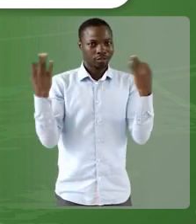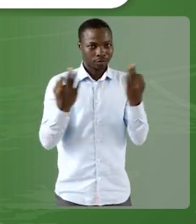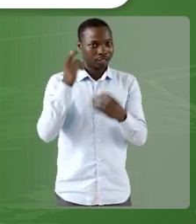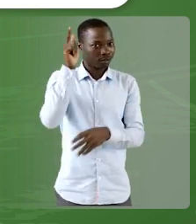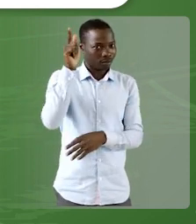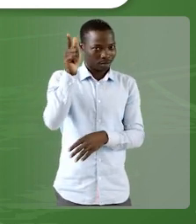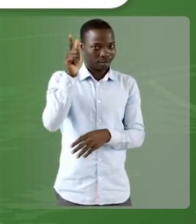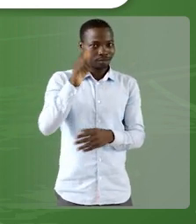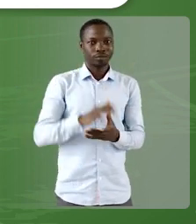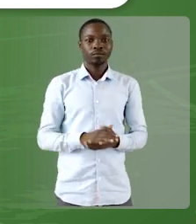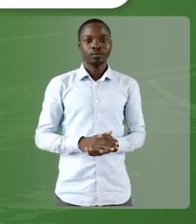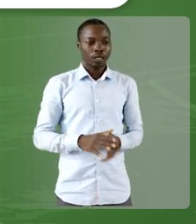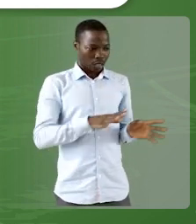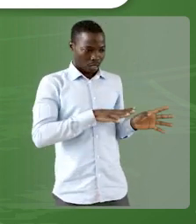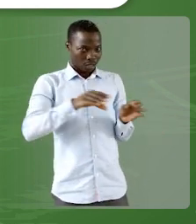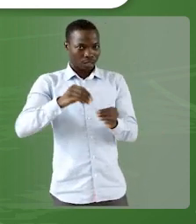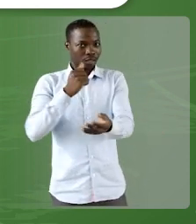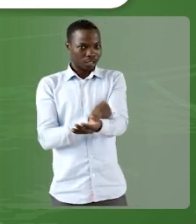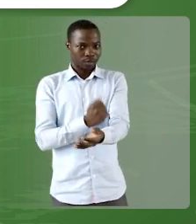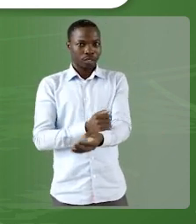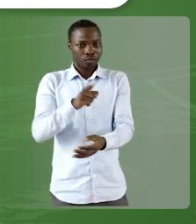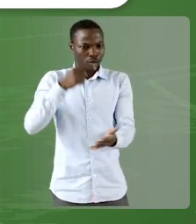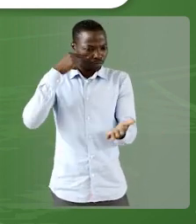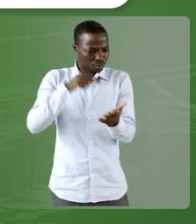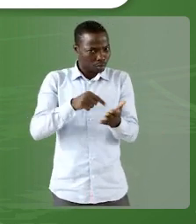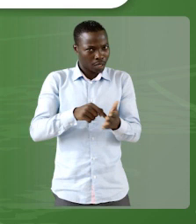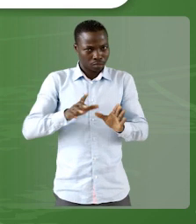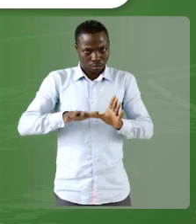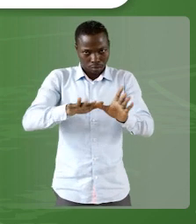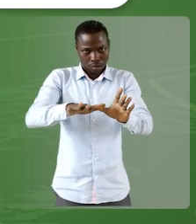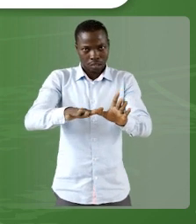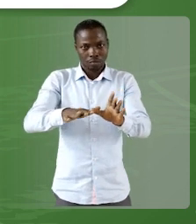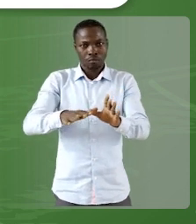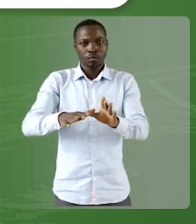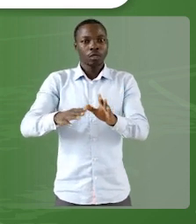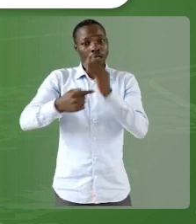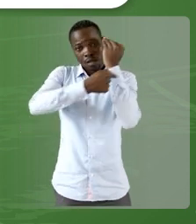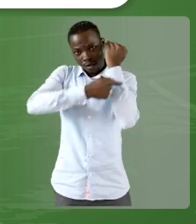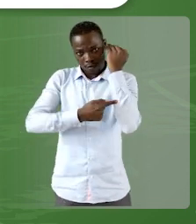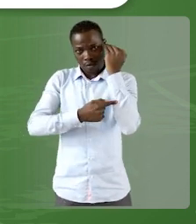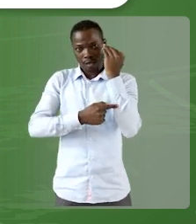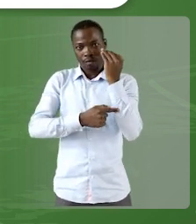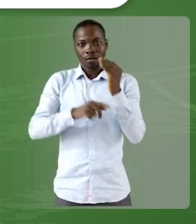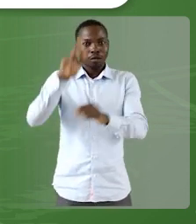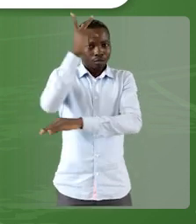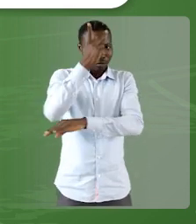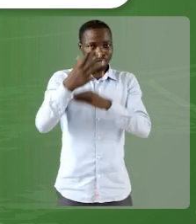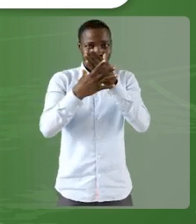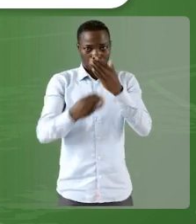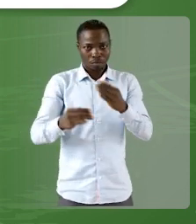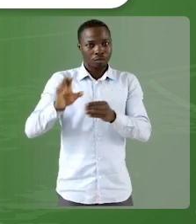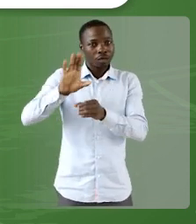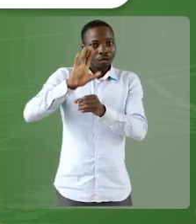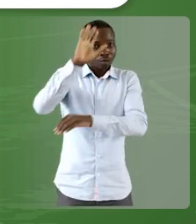Boaké. En quittant Abidjan, tu aperçois des plantations d'EVA, de palmiers à huile, de